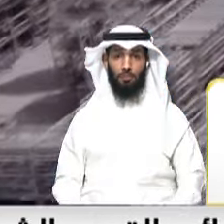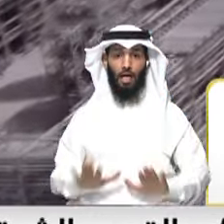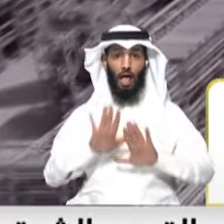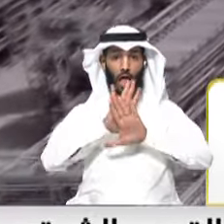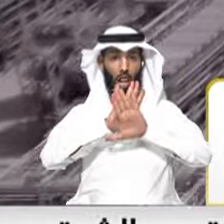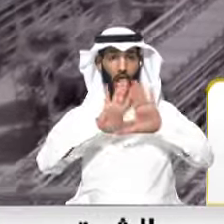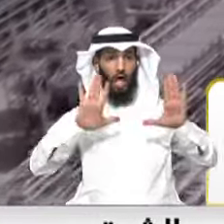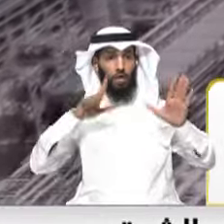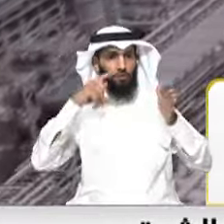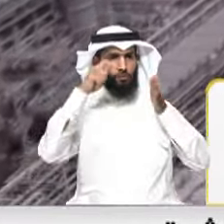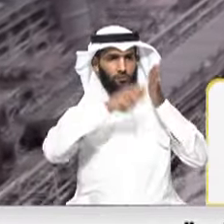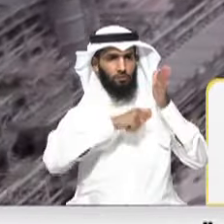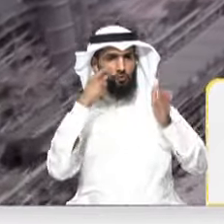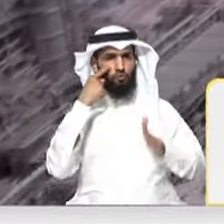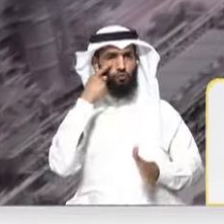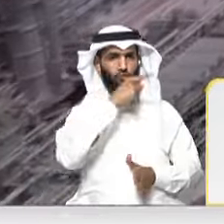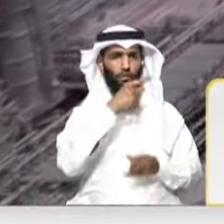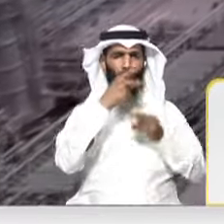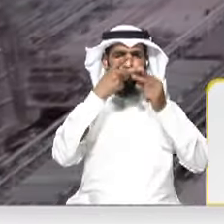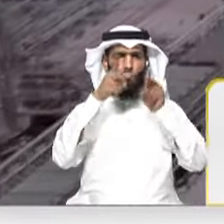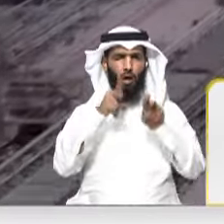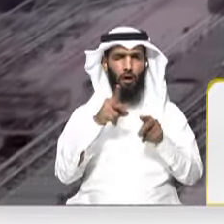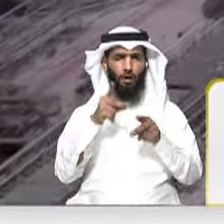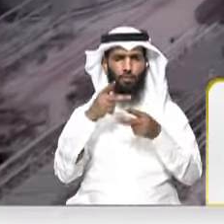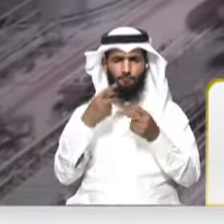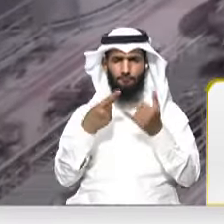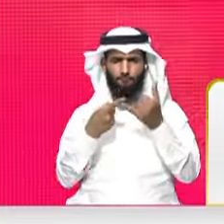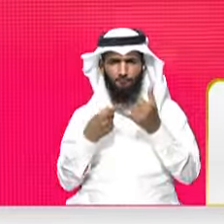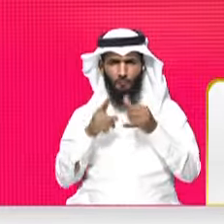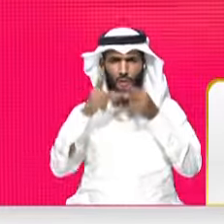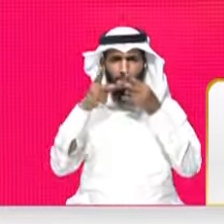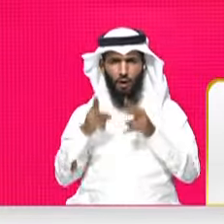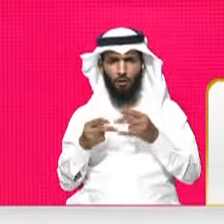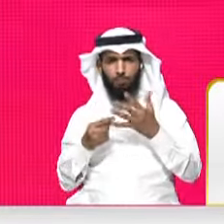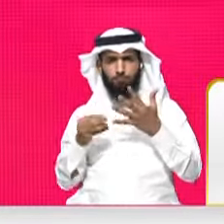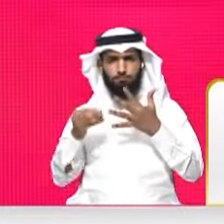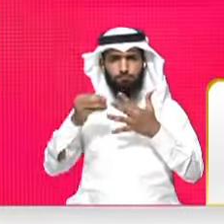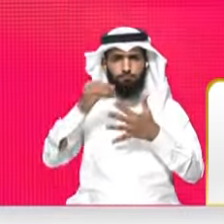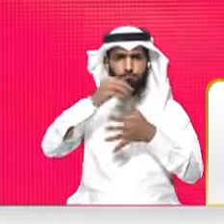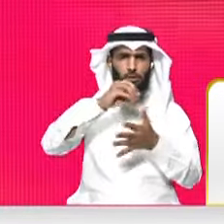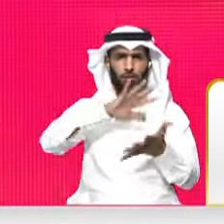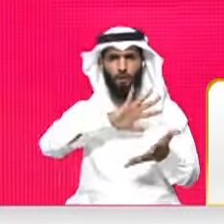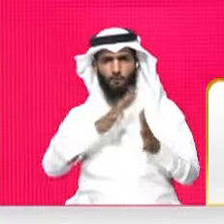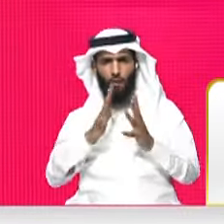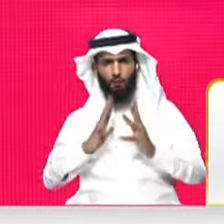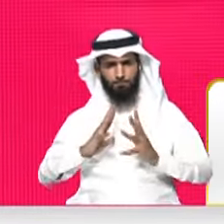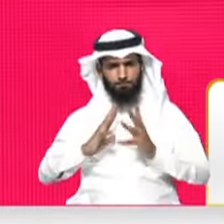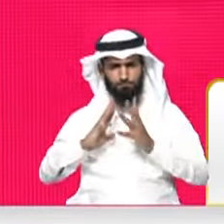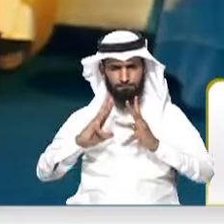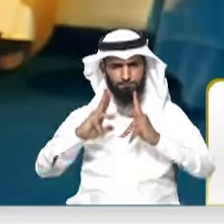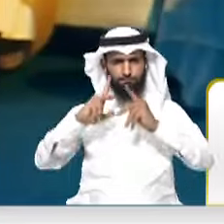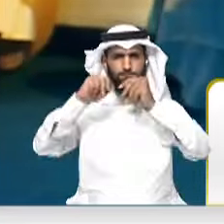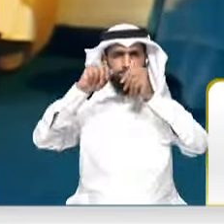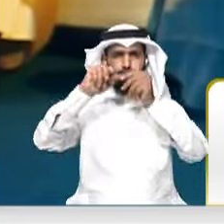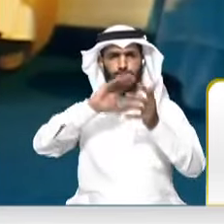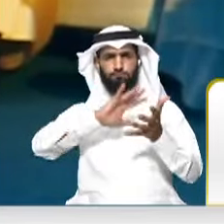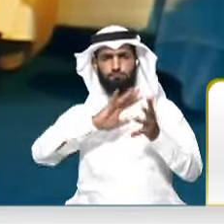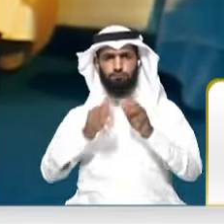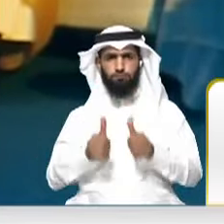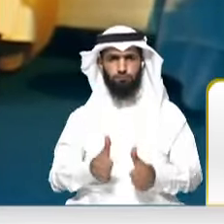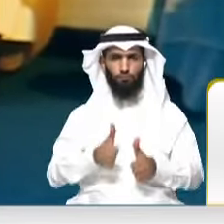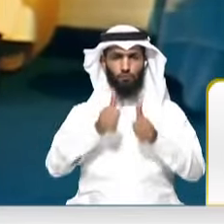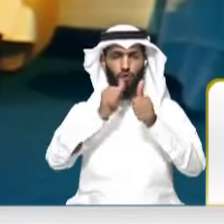وثائقي عن رحلة مصفاة الزور، ثم ألقت الرئيس التنفيذي للشركة الكويتية للصناعات البترولية